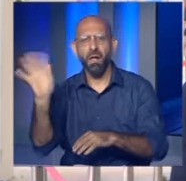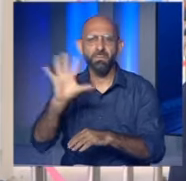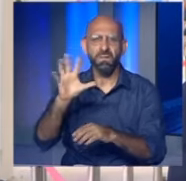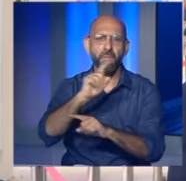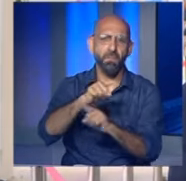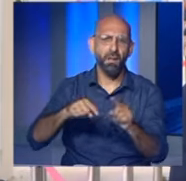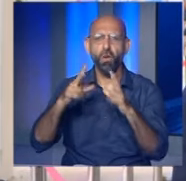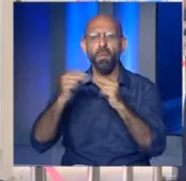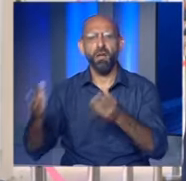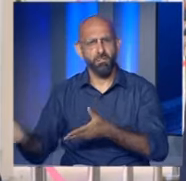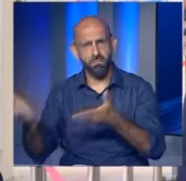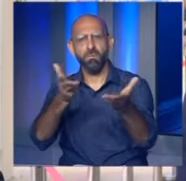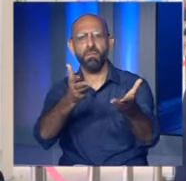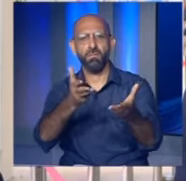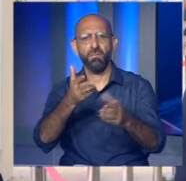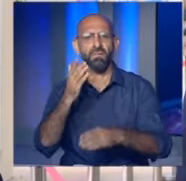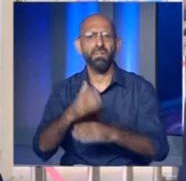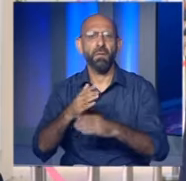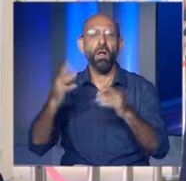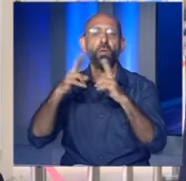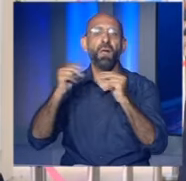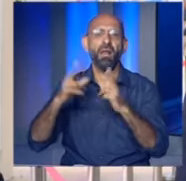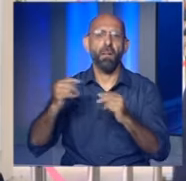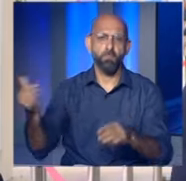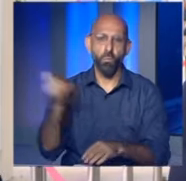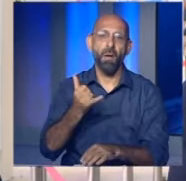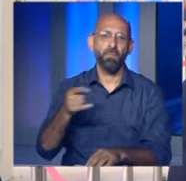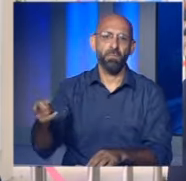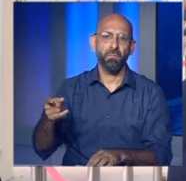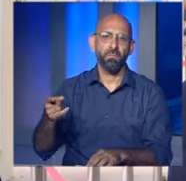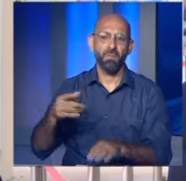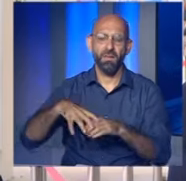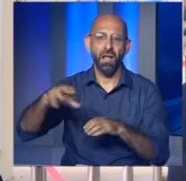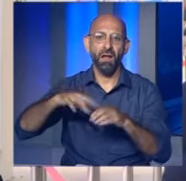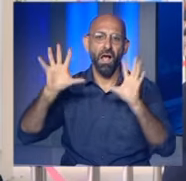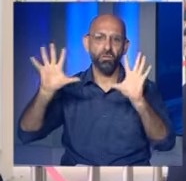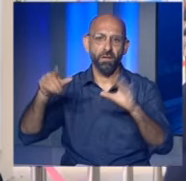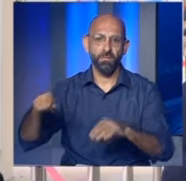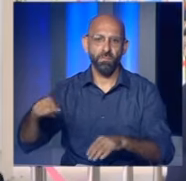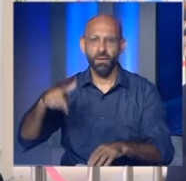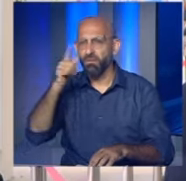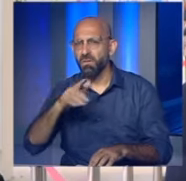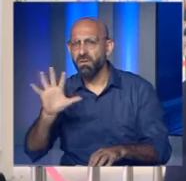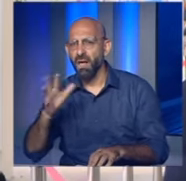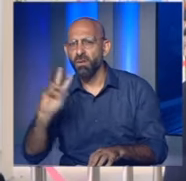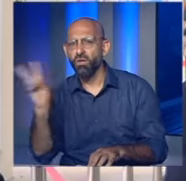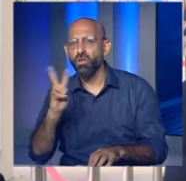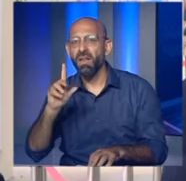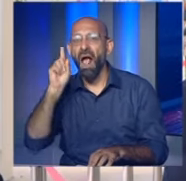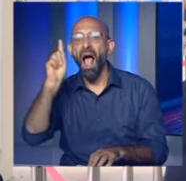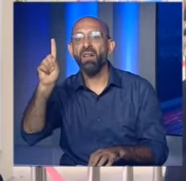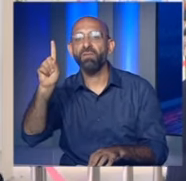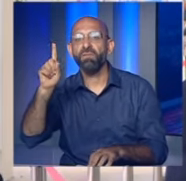لذا نرجح بان تتفاوت نسبه المشاركه بين 40 و 50% في لبنان لبنان يحتل اهميه كبيره في